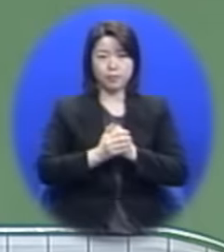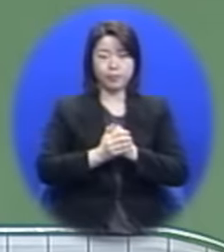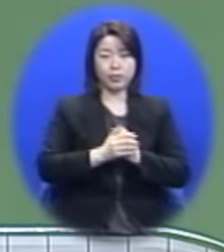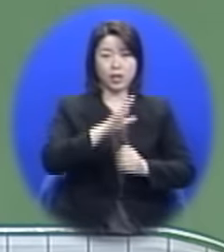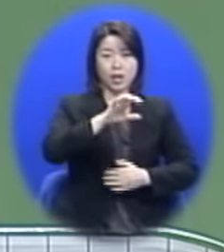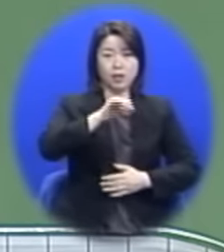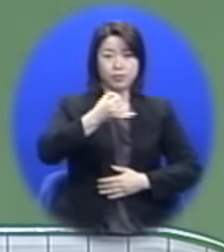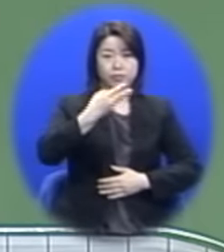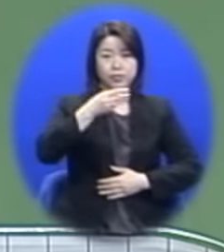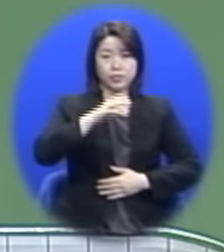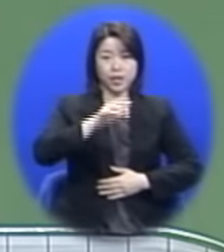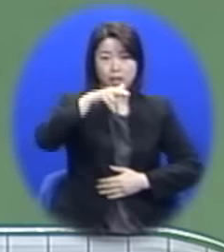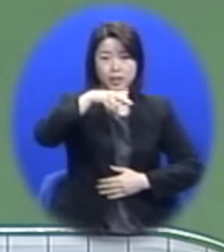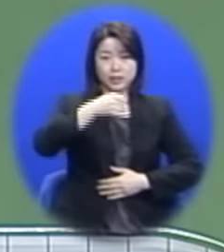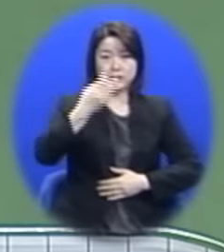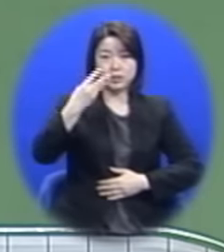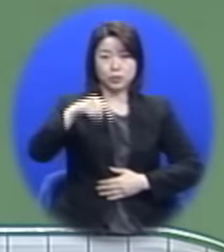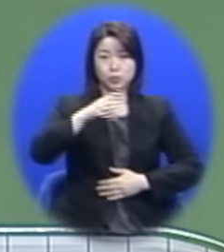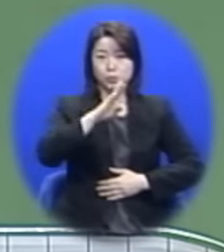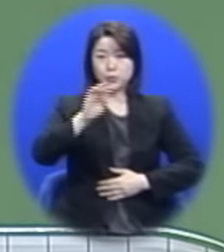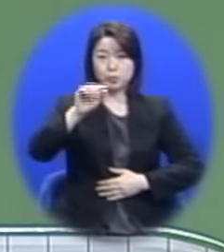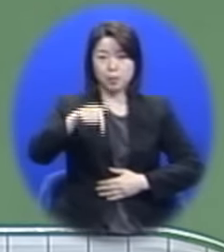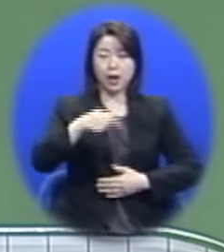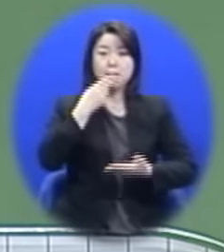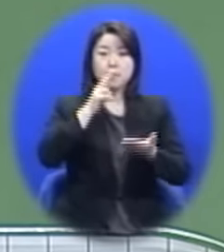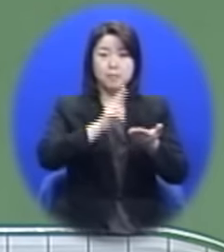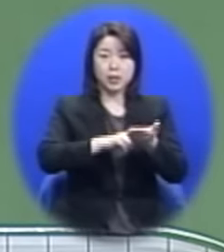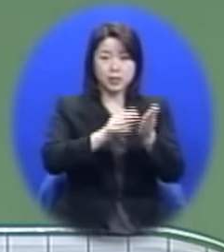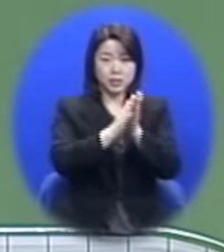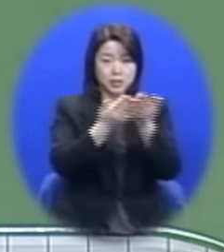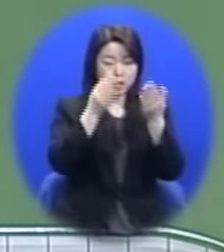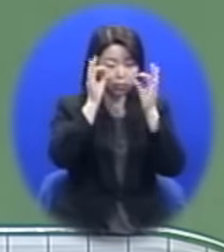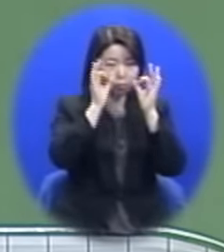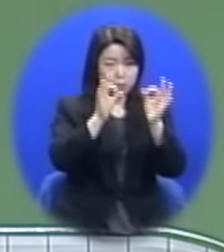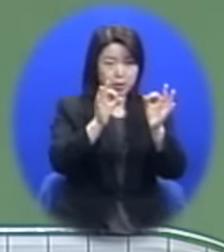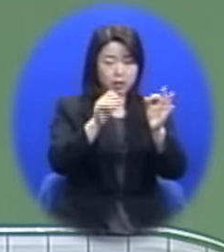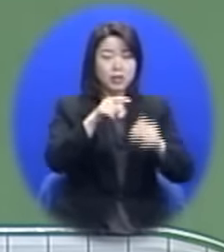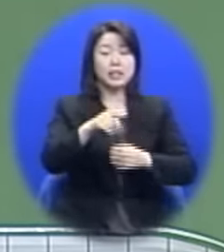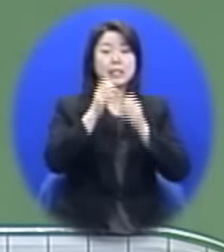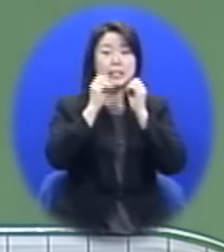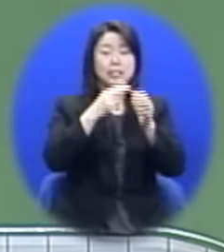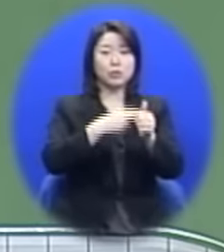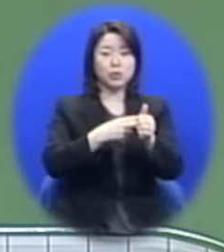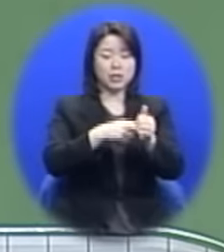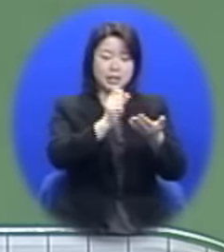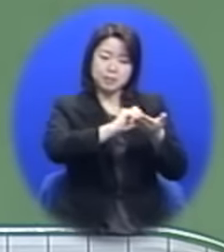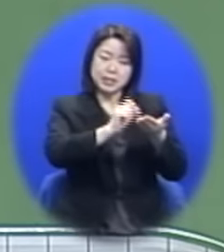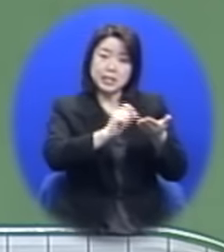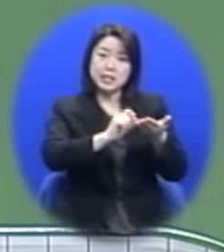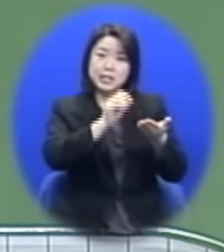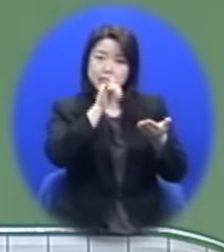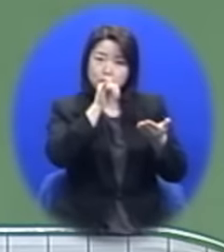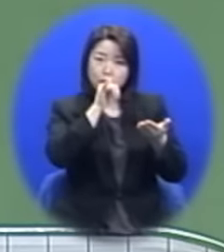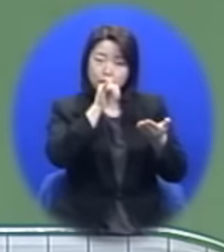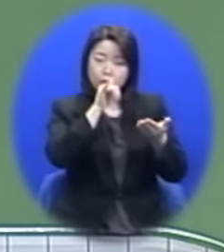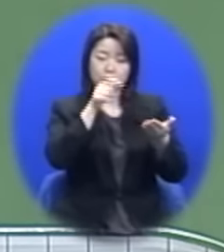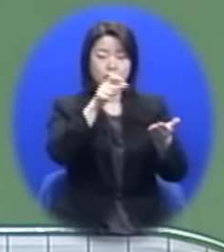프랭크 루박의 편지를 보면, 프랭크 루박 선교사님이 일기를 쓰셨는데,